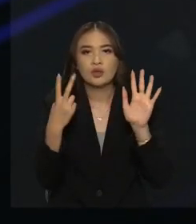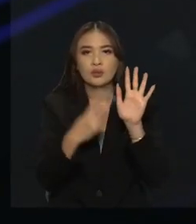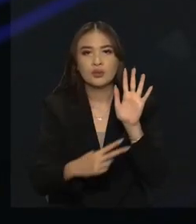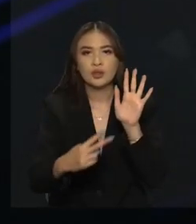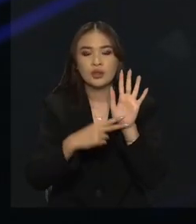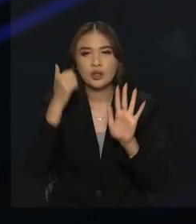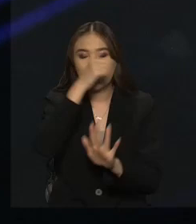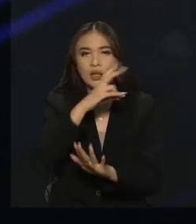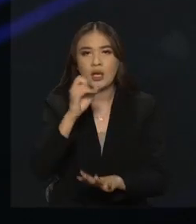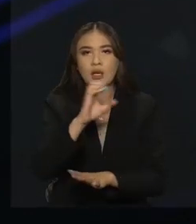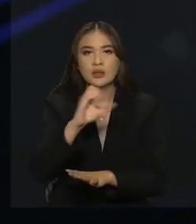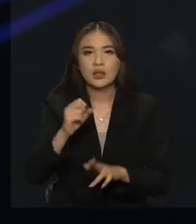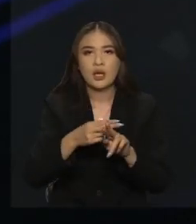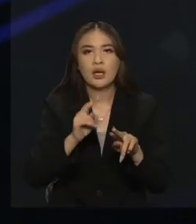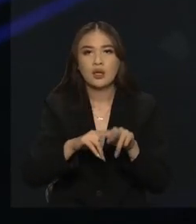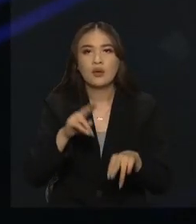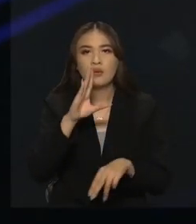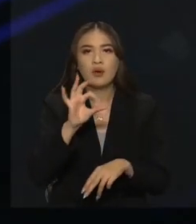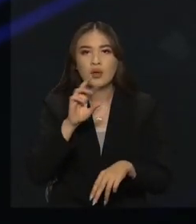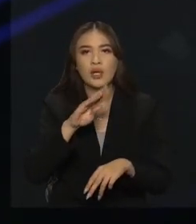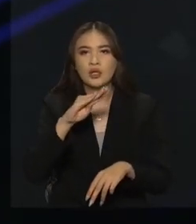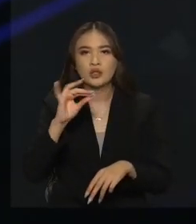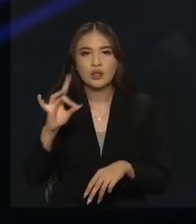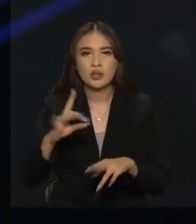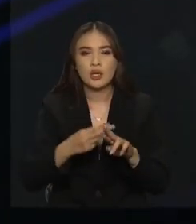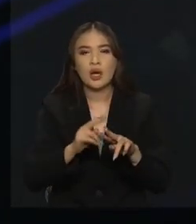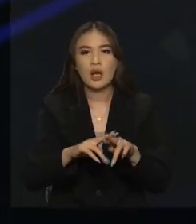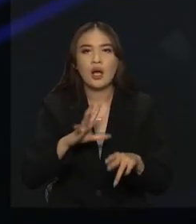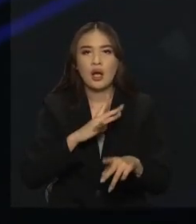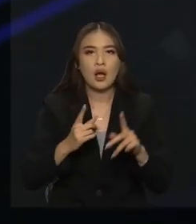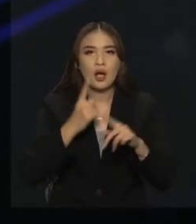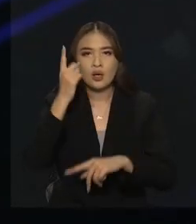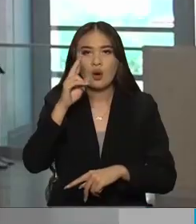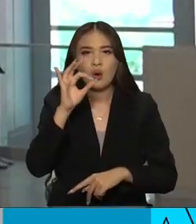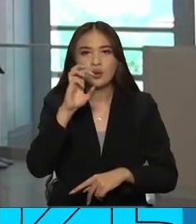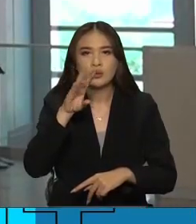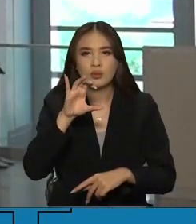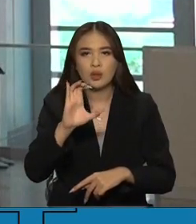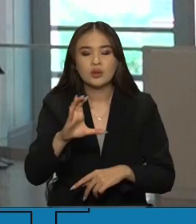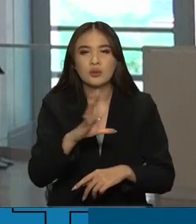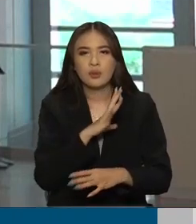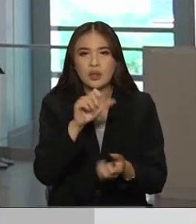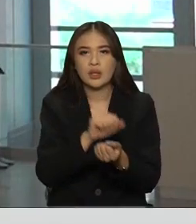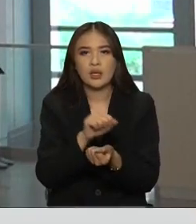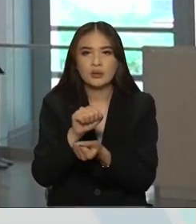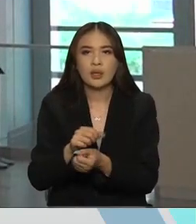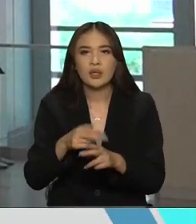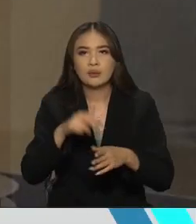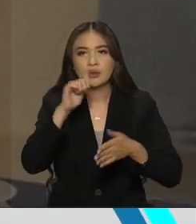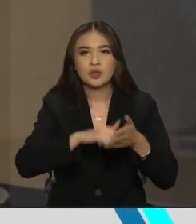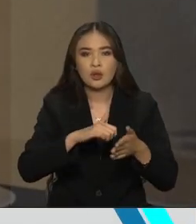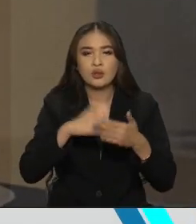жылы NASA-ның Voyager ғарыш аппаратына орнатылып, космосқа жеткізілген құнды таспа. Себебі онда